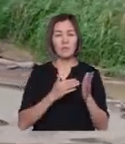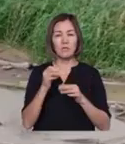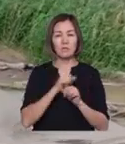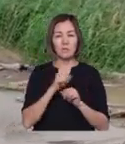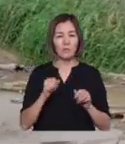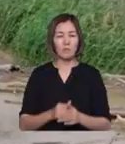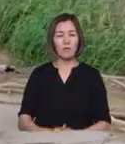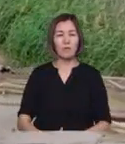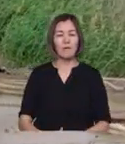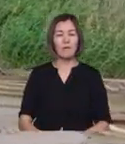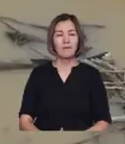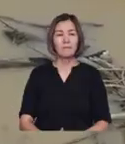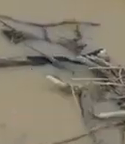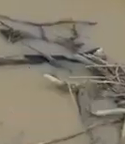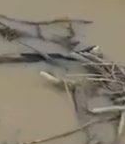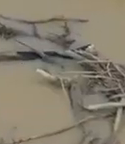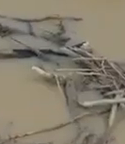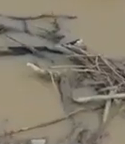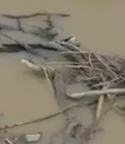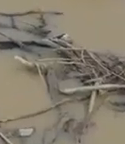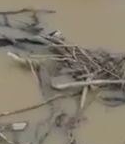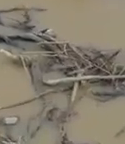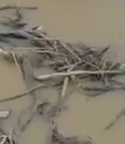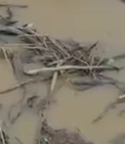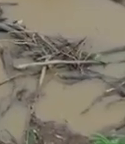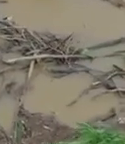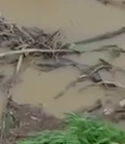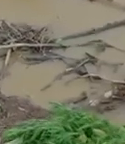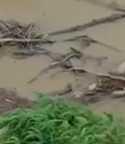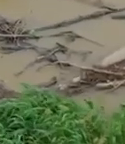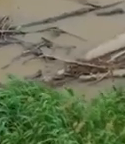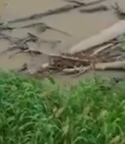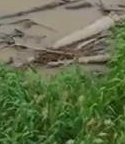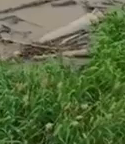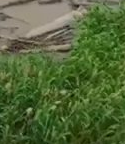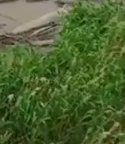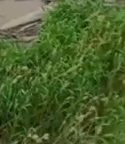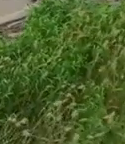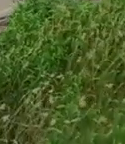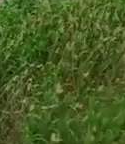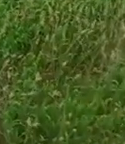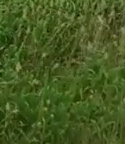керек. Ел жаңалықтарын ғаламтор желісінен дайындаған Шолпан Ильясқызы, Нұрай Базархан, Жетісу телеарнасы.